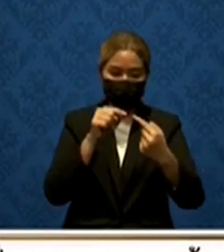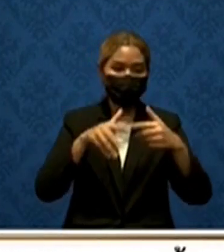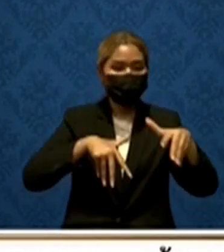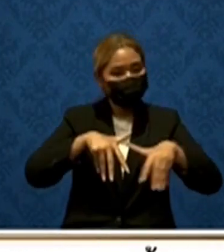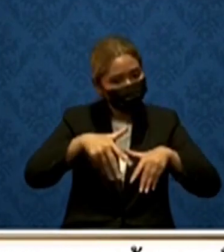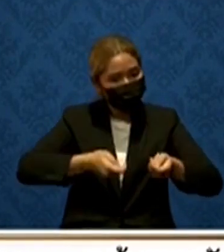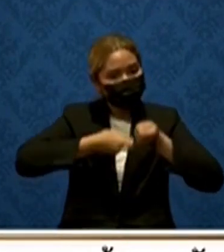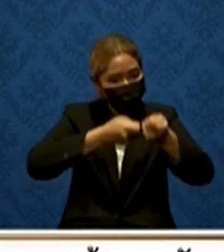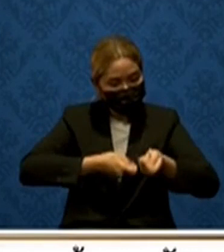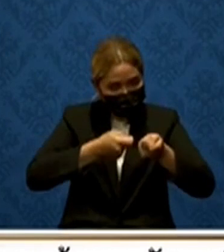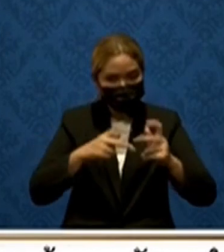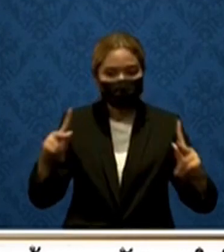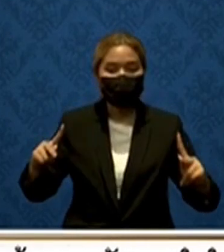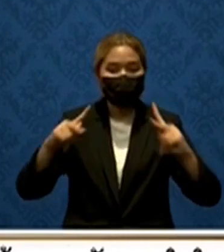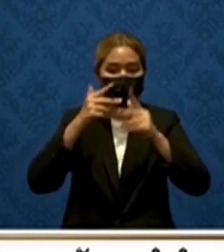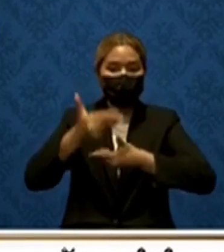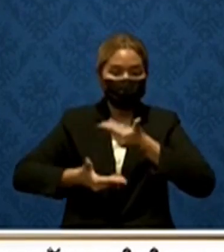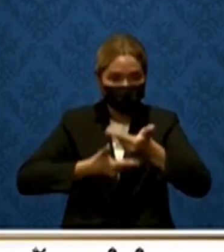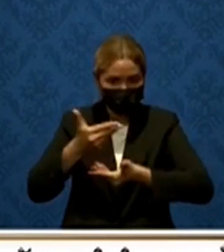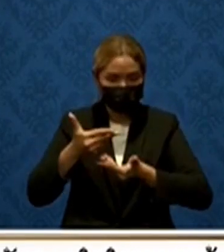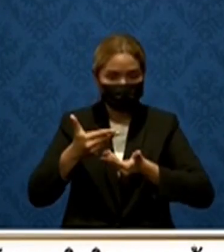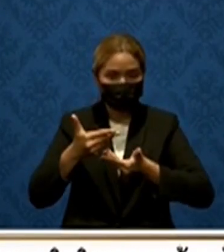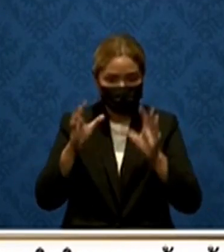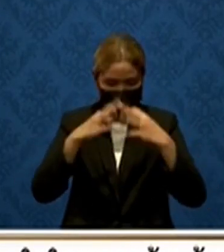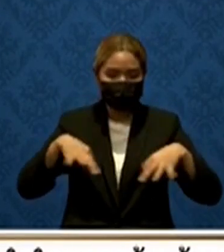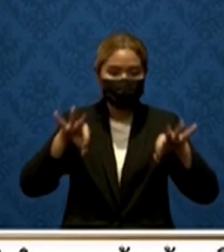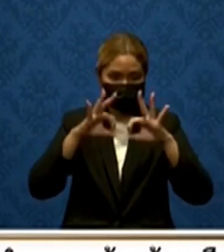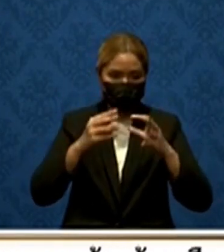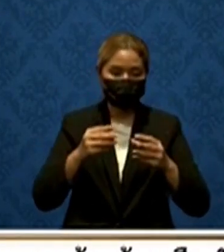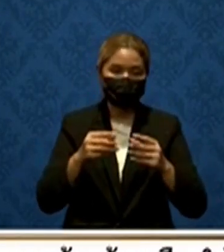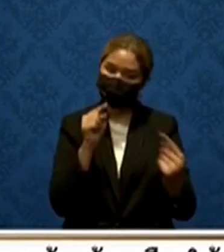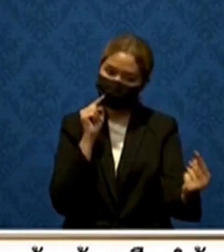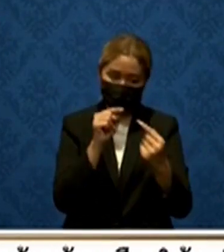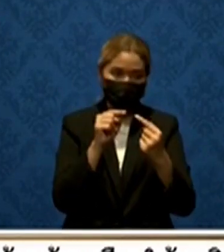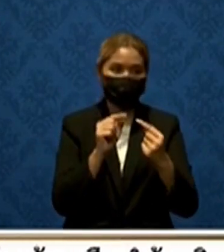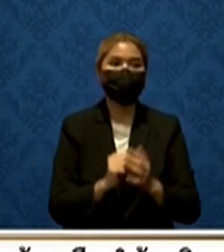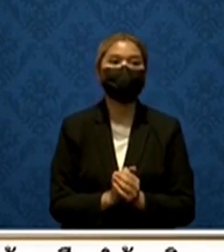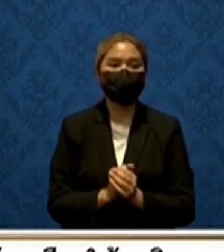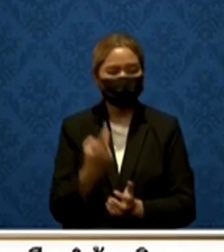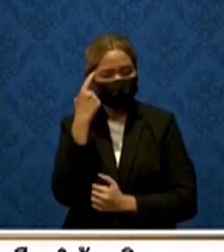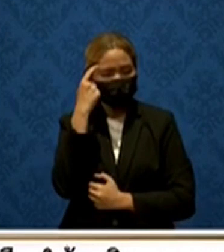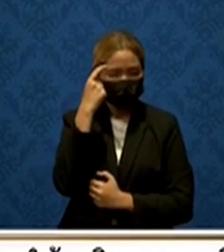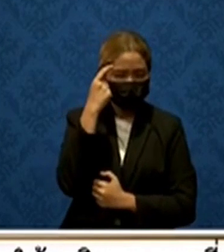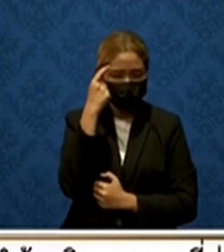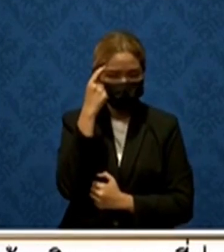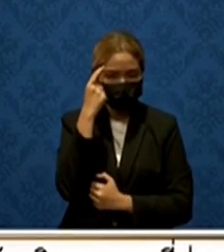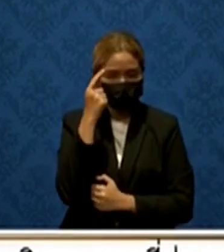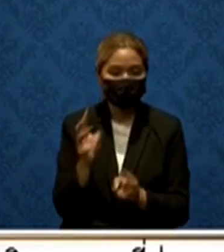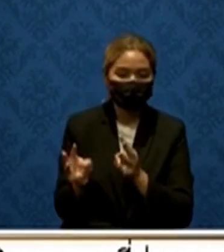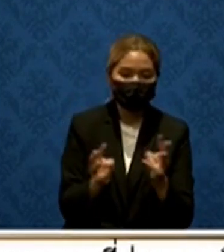ก็เป็กระสูงหนึ่ที่ติดตามเรื่องนี้ตลอดแต่เราคิดแค่เพียง